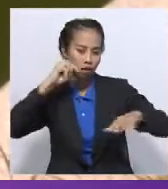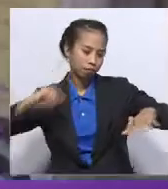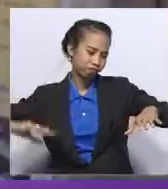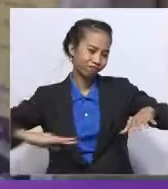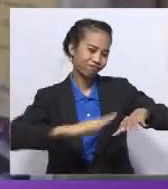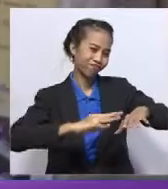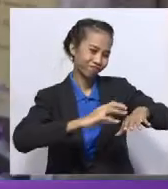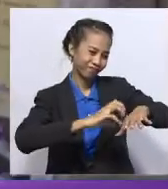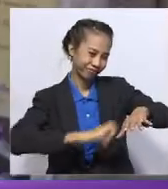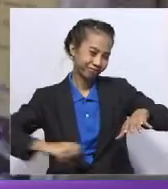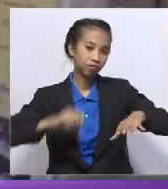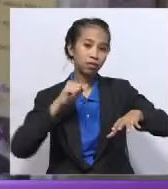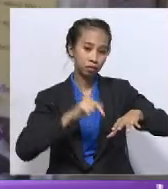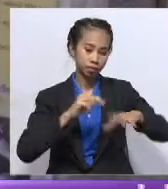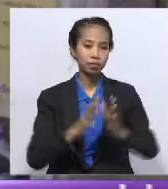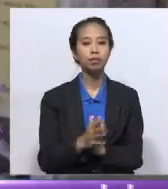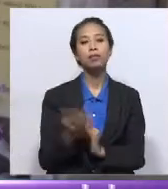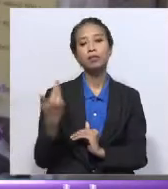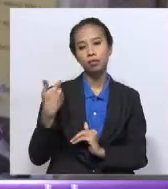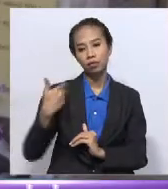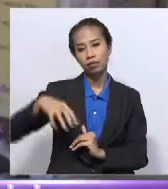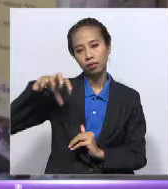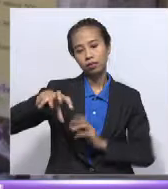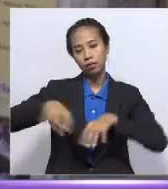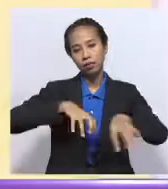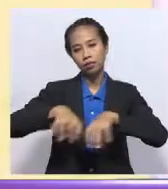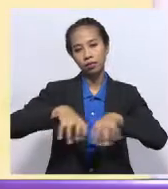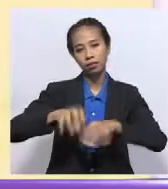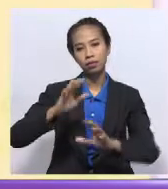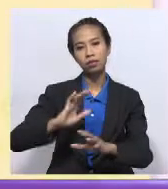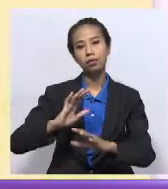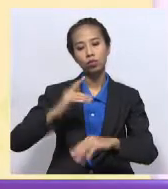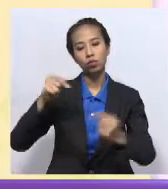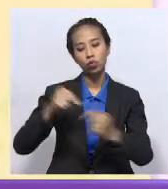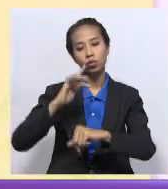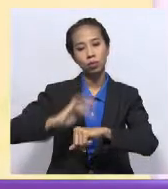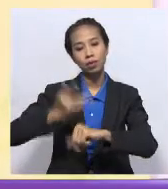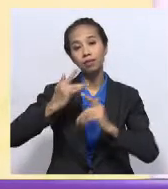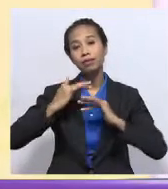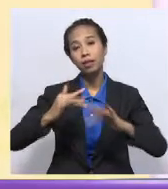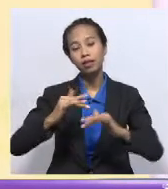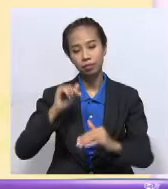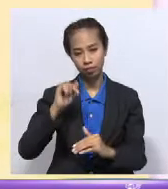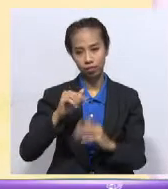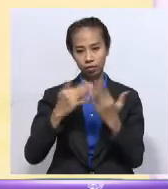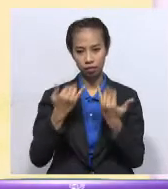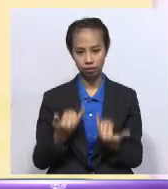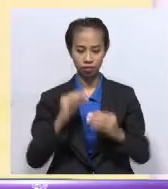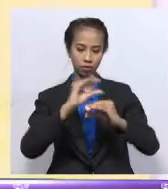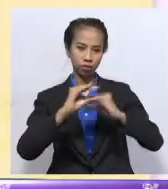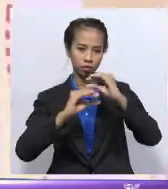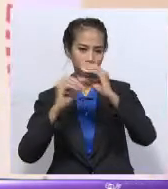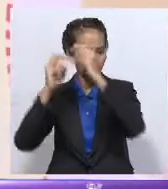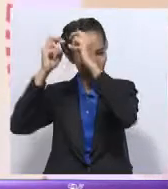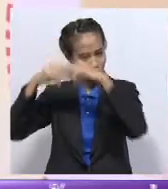ดยโครงการกรมชลประทานเพชรบุรีและสำนักบริหารจัดการทรัพยากรทางทะเลและชายฝั่งที่4โดยที่โครงการศึกษาวิจัยและ